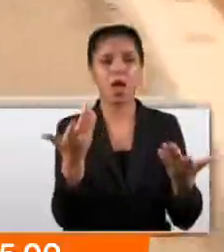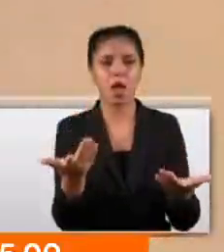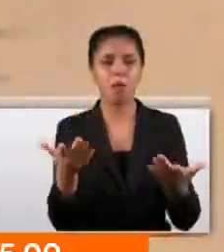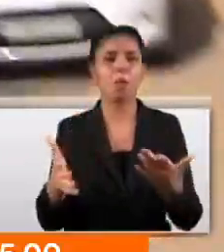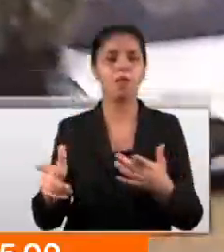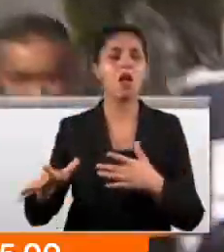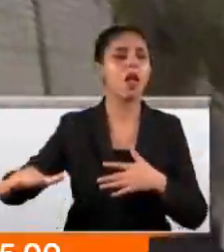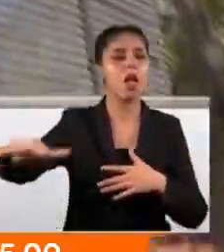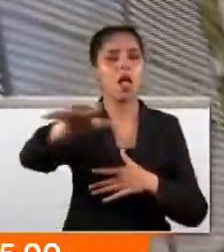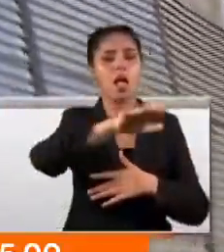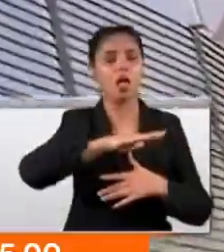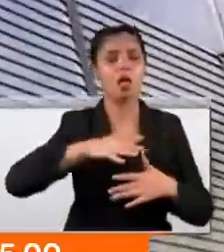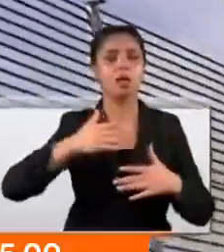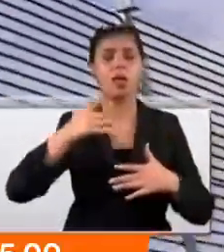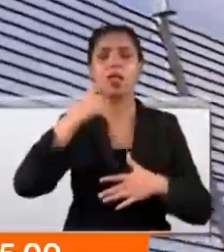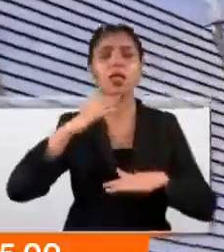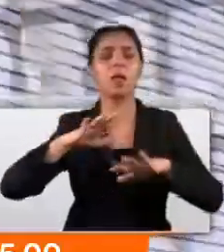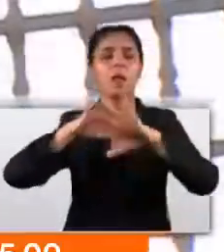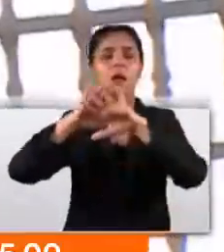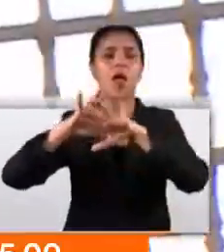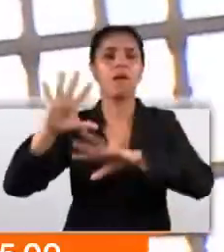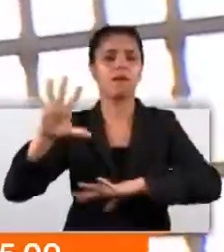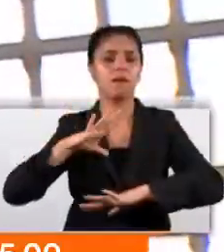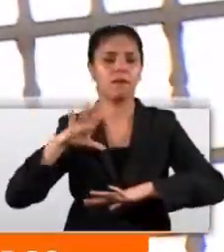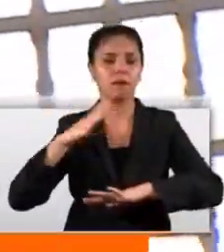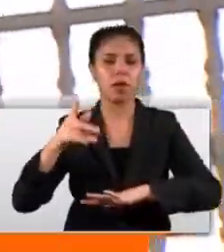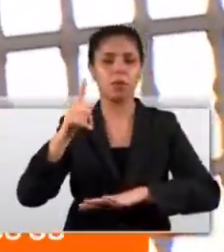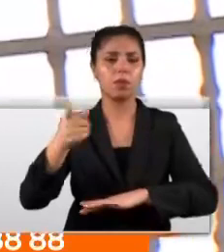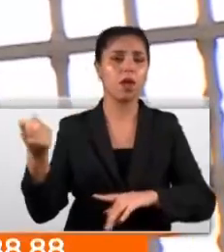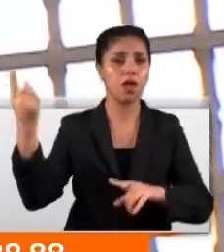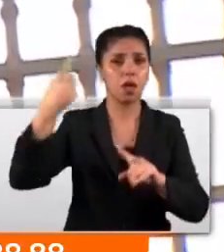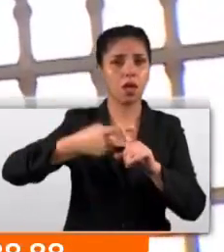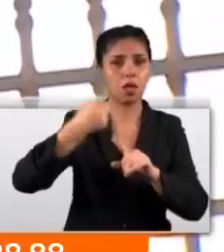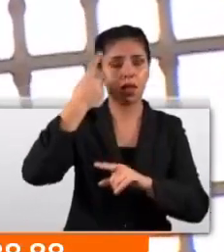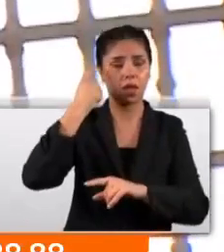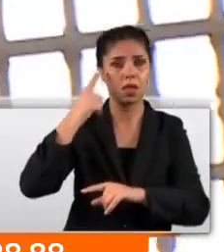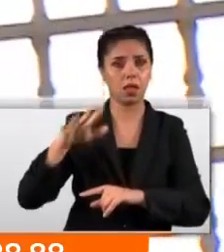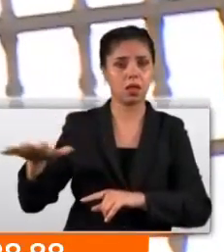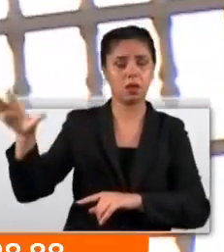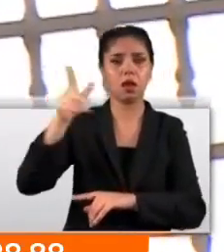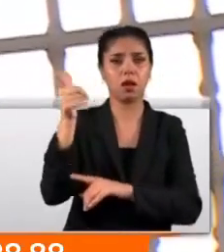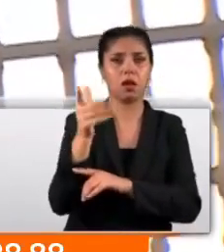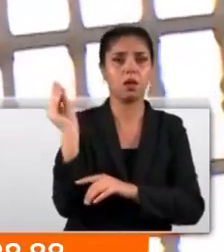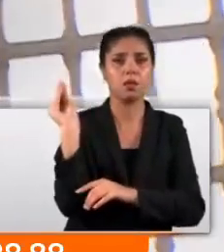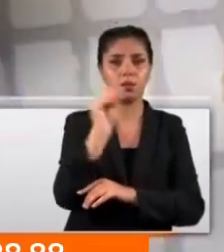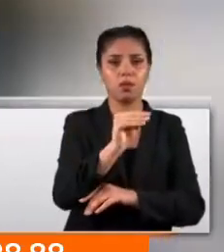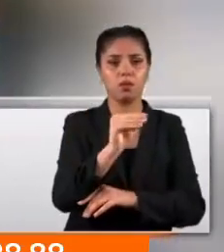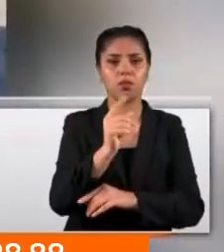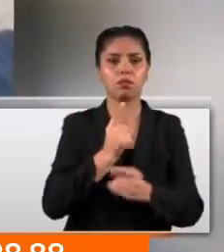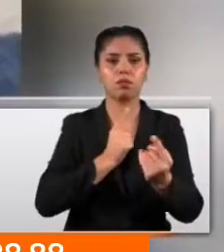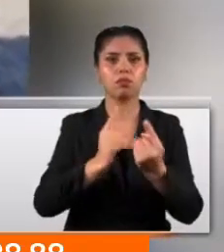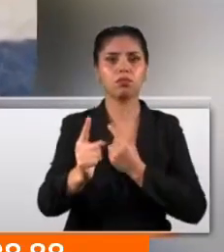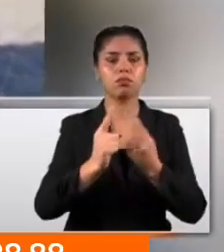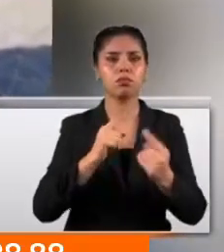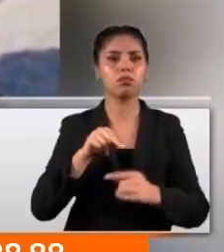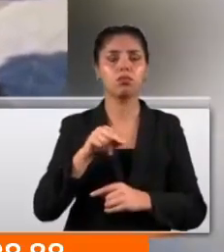etraf böyle yüksek tellerle çevrili. Öyle ki bir de buraya İsrailler bir kamera koydu. Giriş çıkışları kontrol